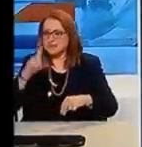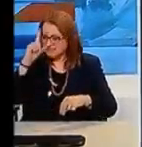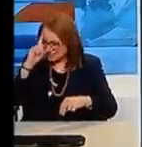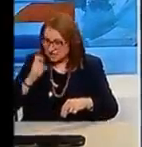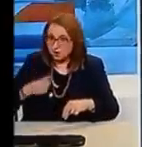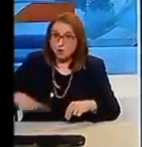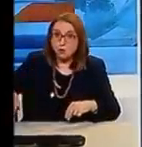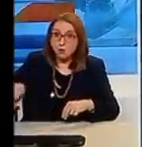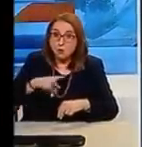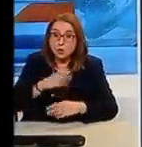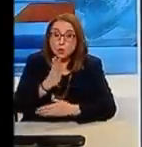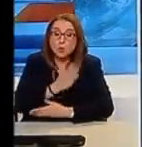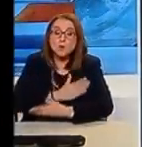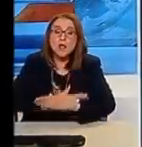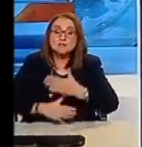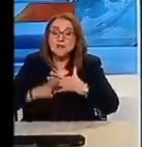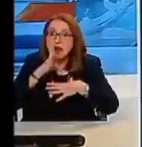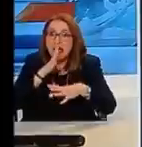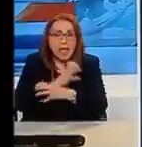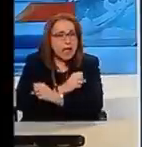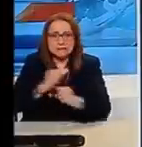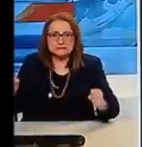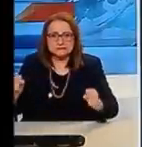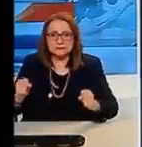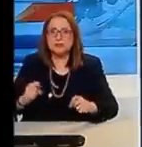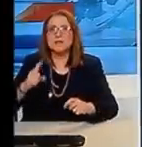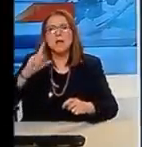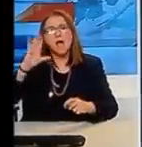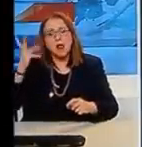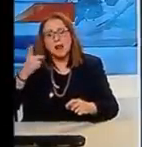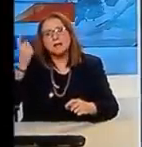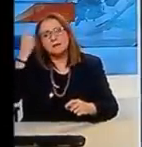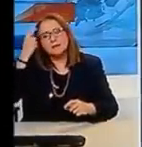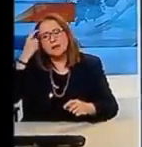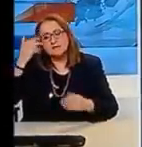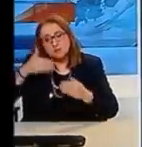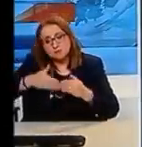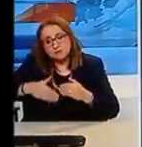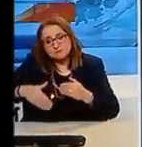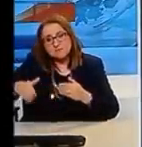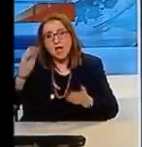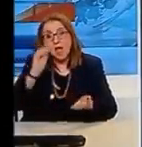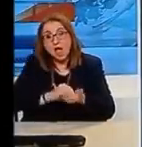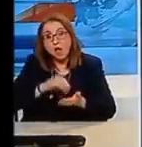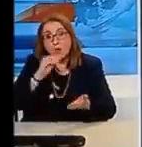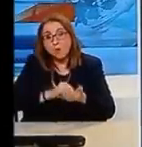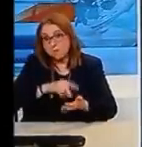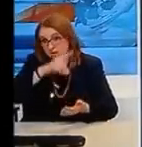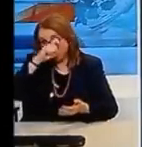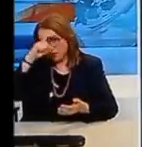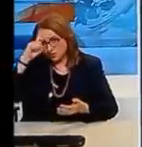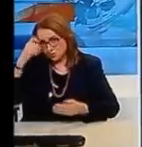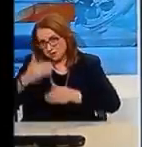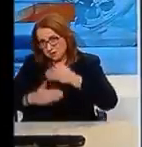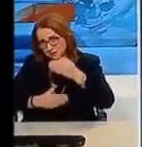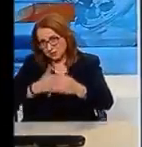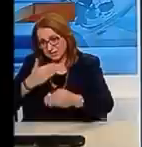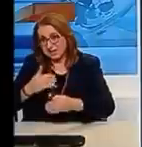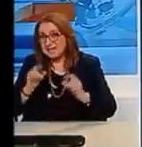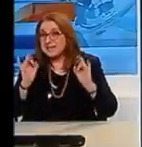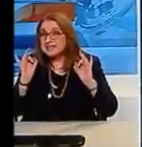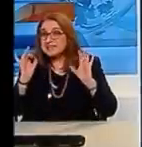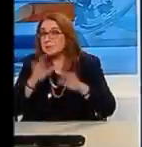κόπωση, αλλά όλοι αναγνωρίζουμε ότι τα δύσκολα είναι μπροστά μας. Τίποτα δεν έχει τελειώσει. Το αντίθετο. Και αν στα δύσκολα